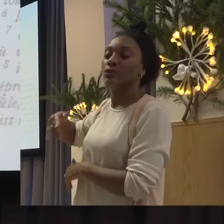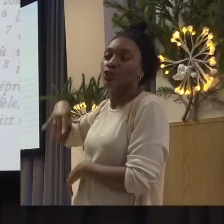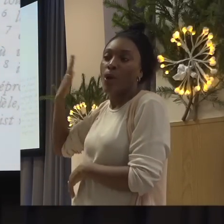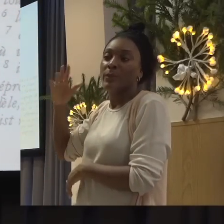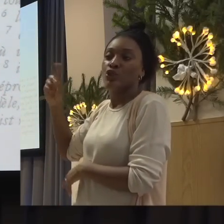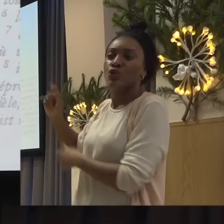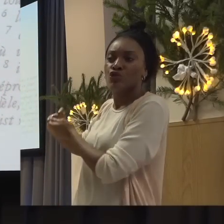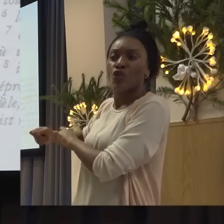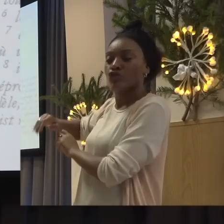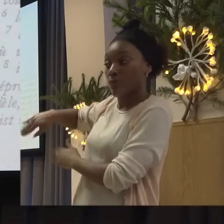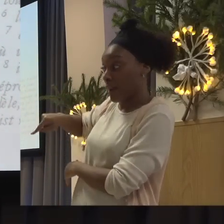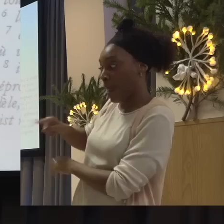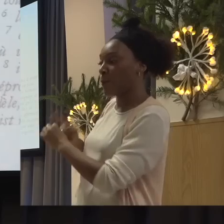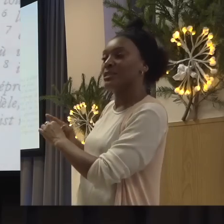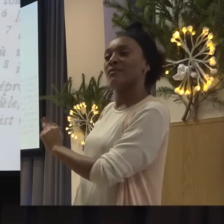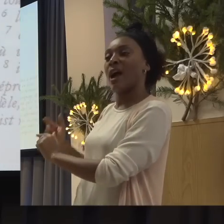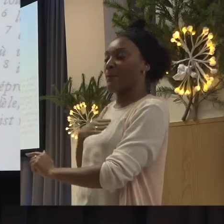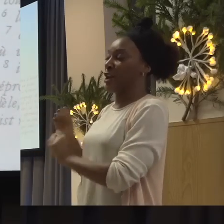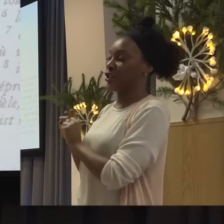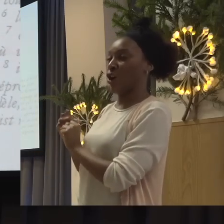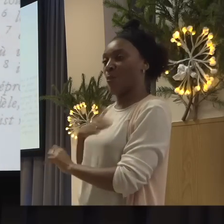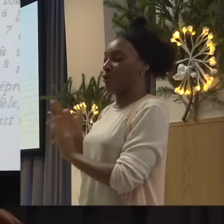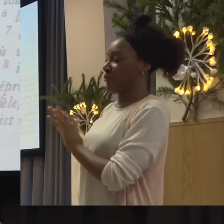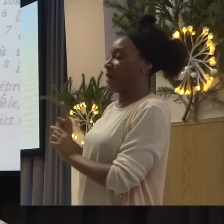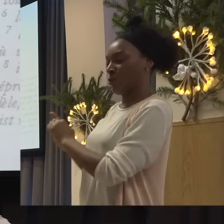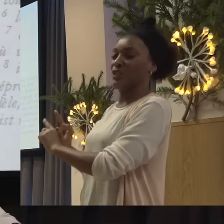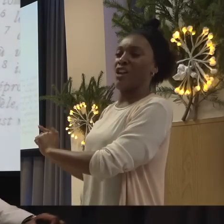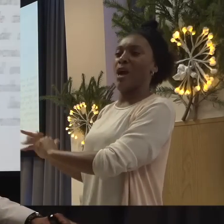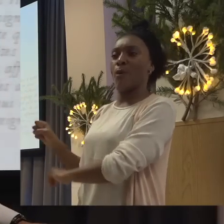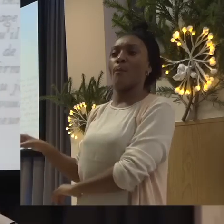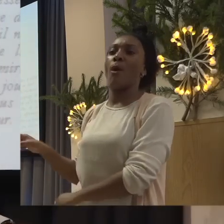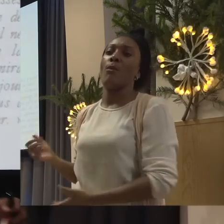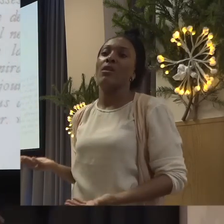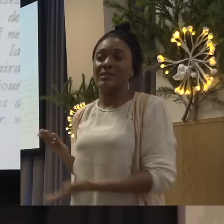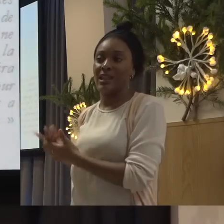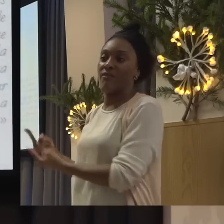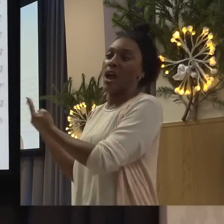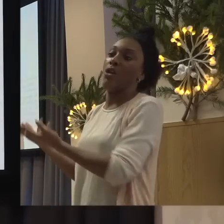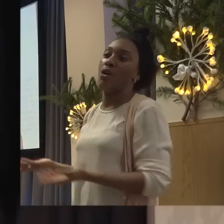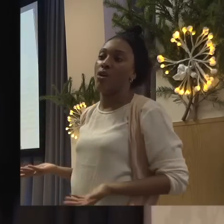où il reviendra, effectivement, nous serons dans la joie avec lui. Merci, que le Seigneur vous bénisse.